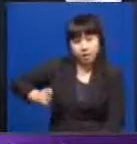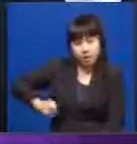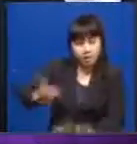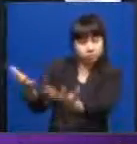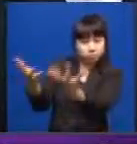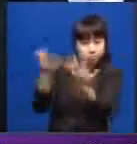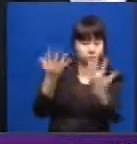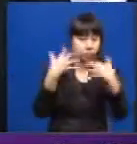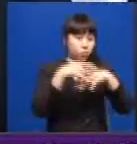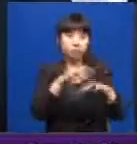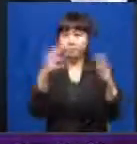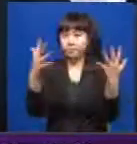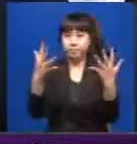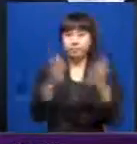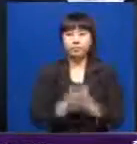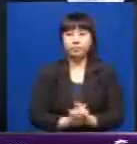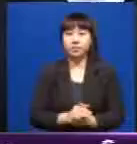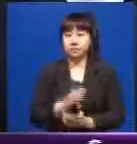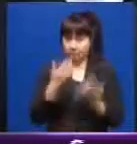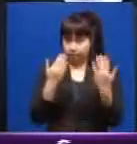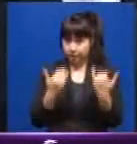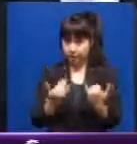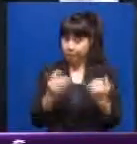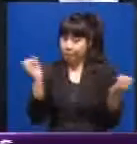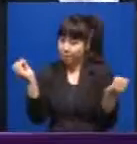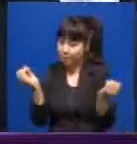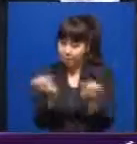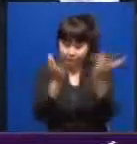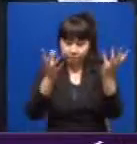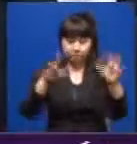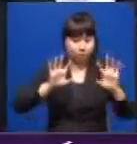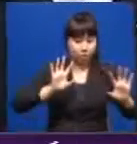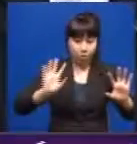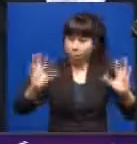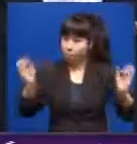แต่อย่างใดยืนยันจะไม่ยอมให้เกิดการปะทะ